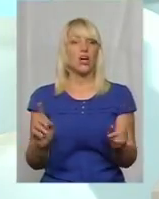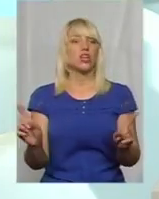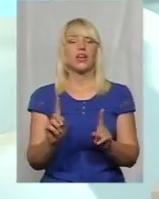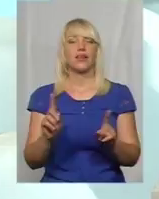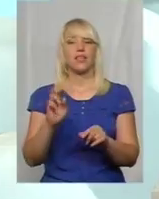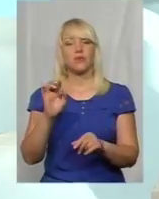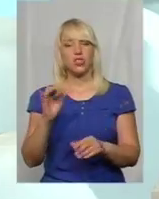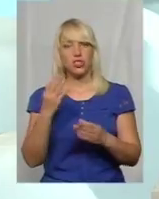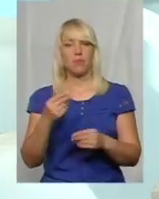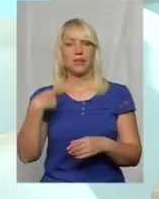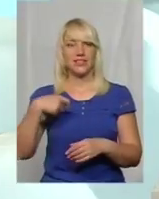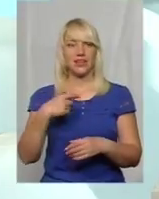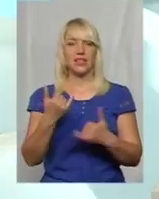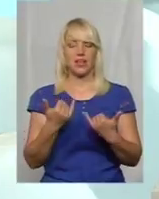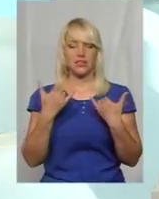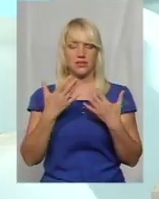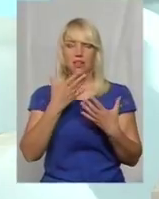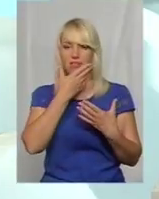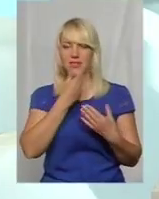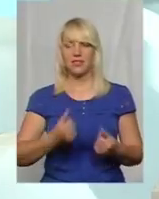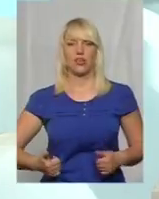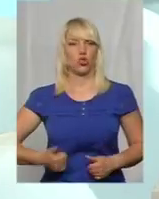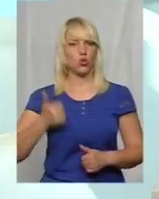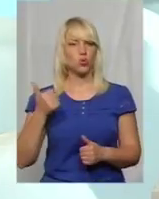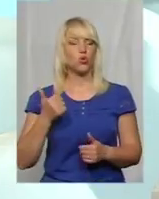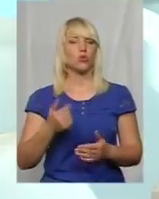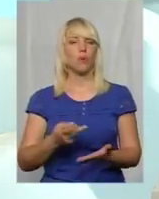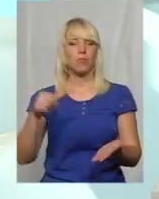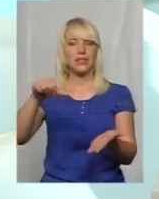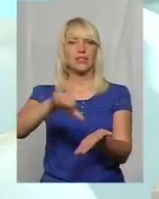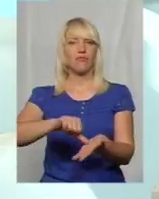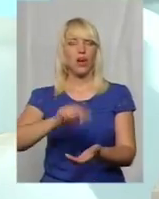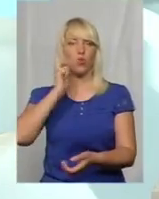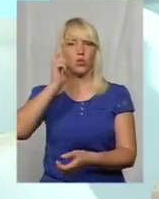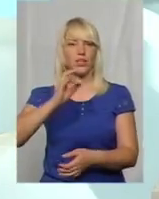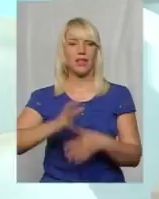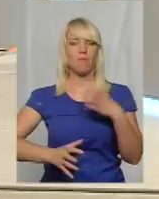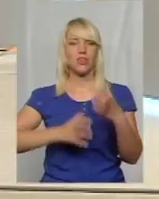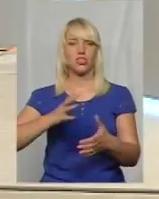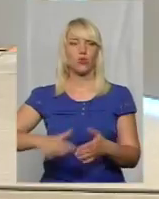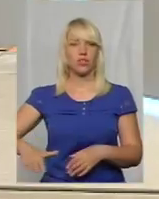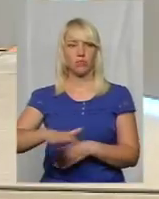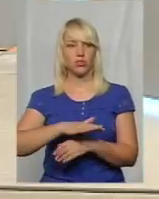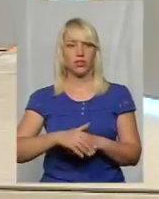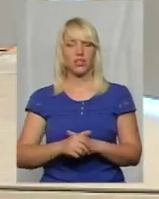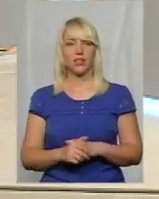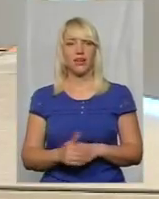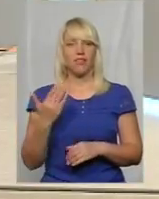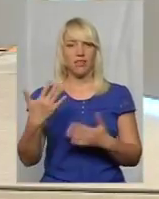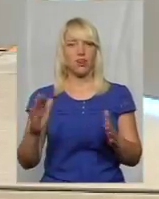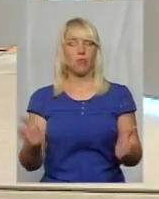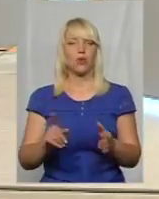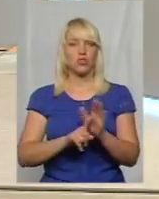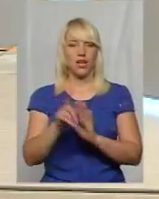ще президент настільки достойно представляв Україну на міжнародних площадках? Ви вже починаєте піднімати рейтинг президента,